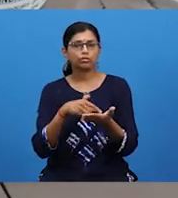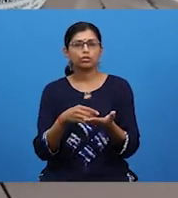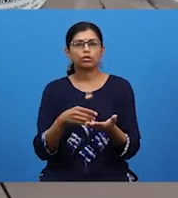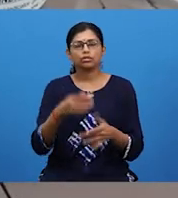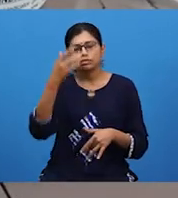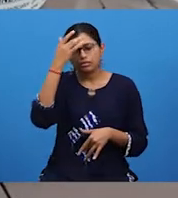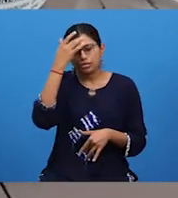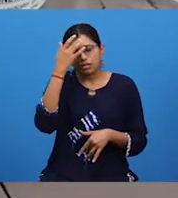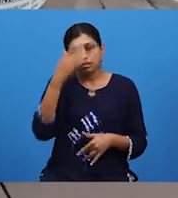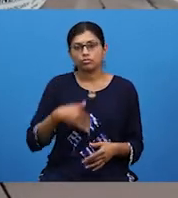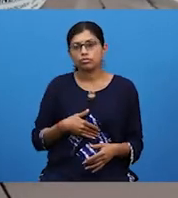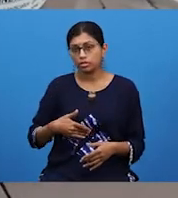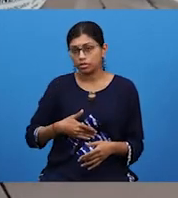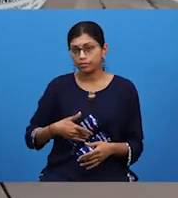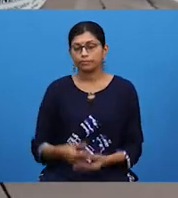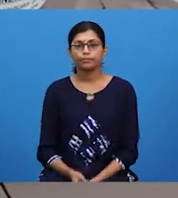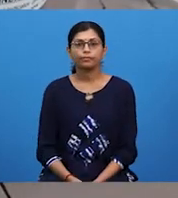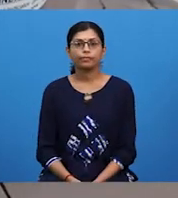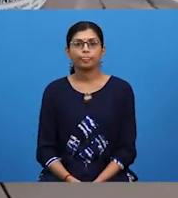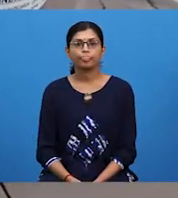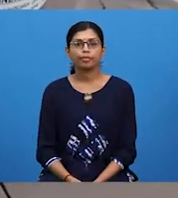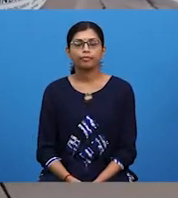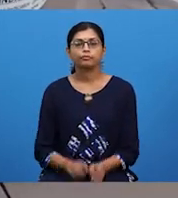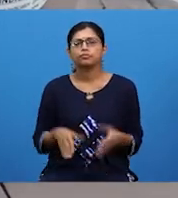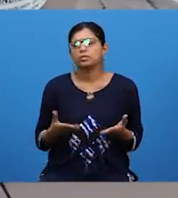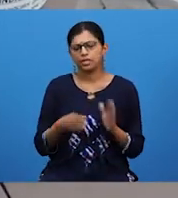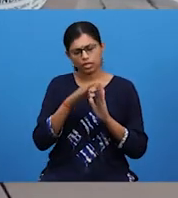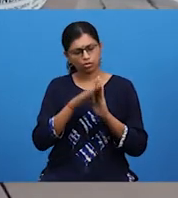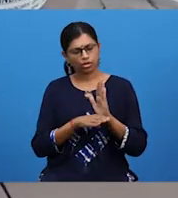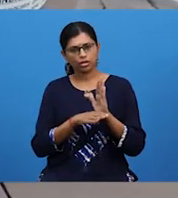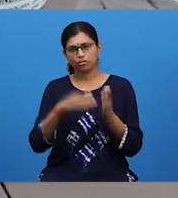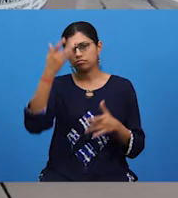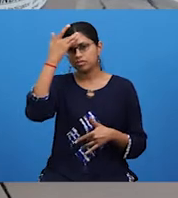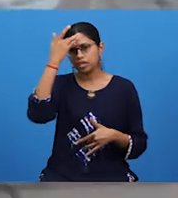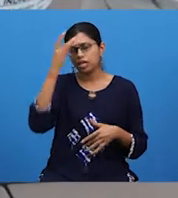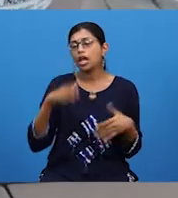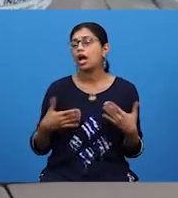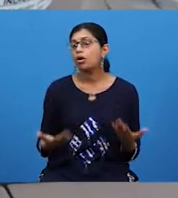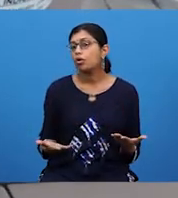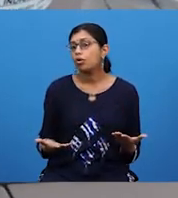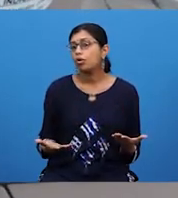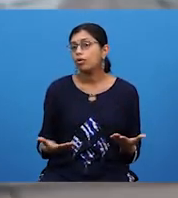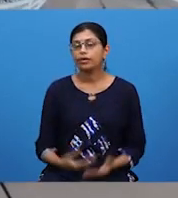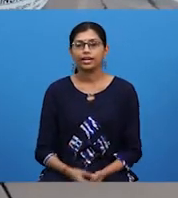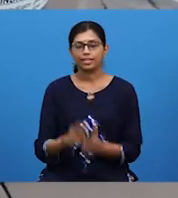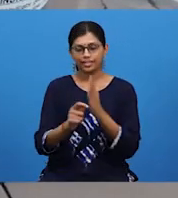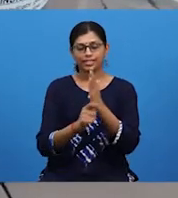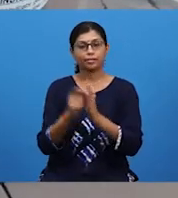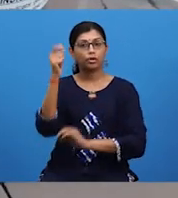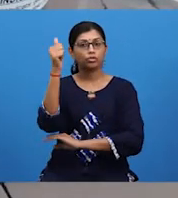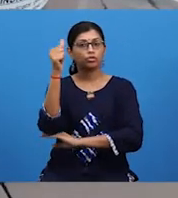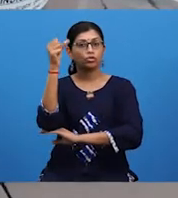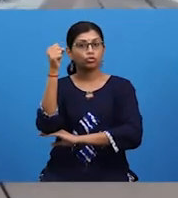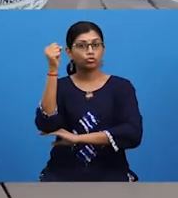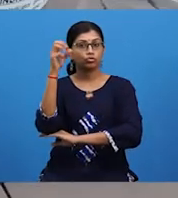berasa sakit. Jadi cara mengurangkan kesakitan gastrik adalah dengan menambahkan susu magnesia